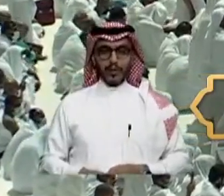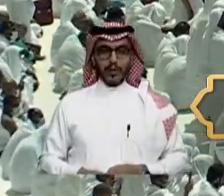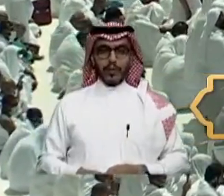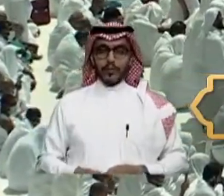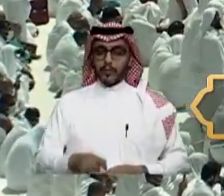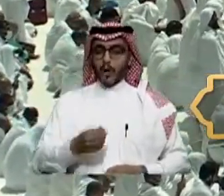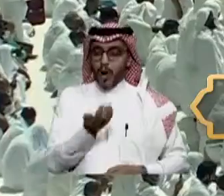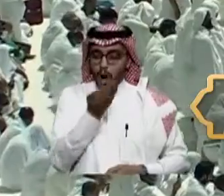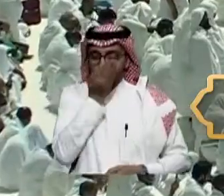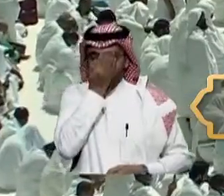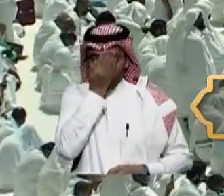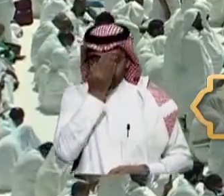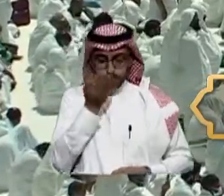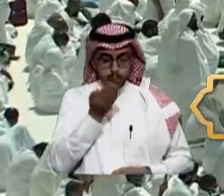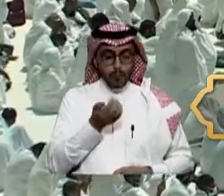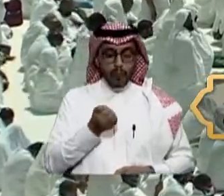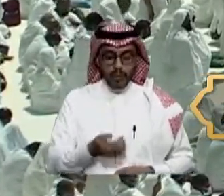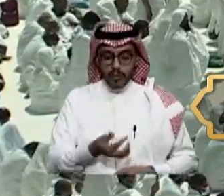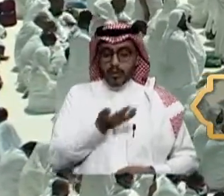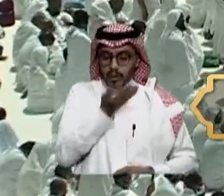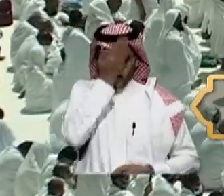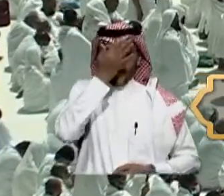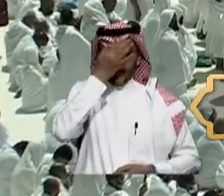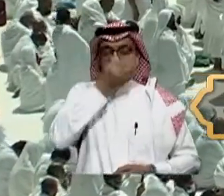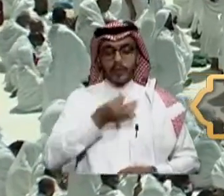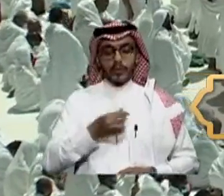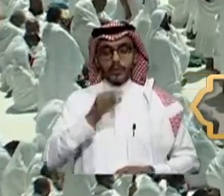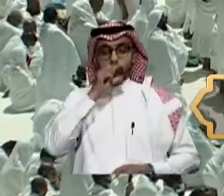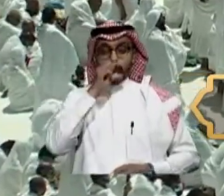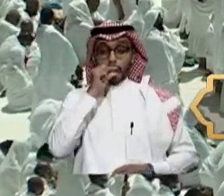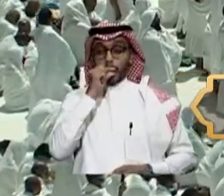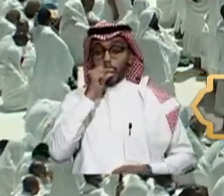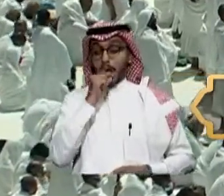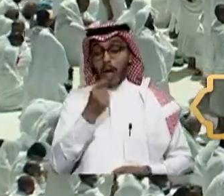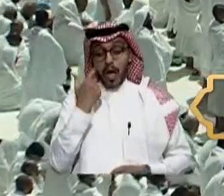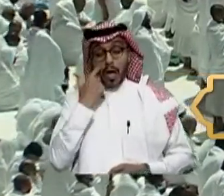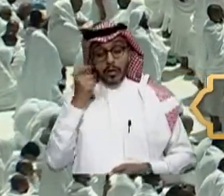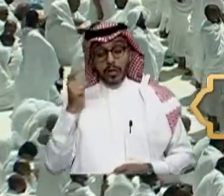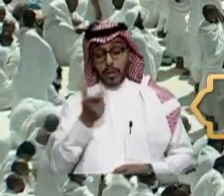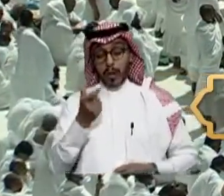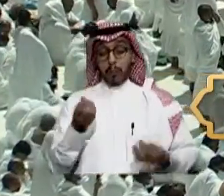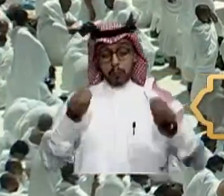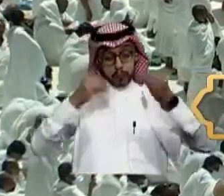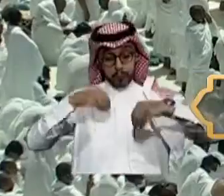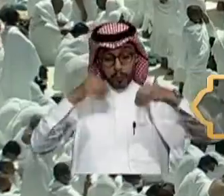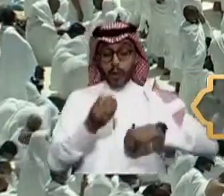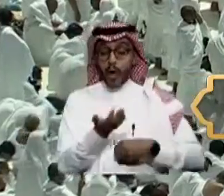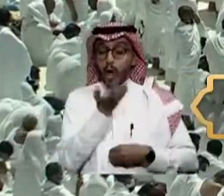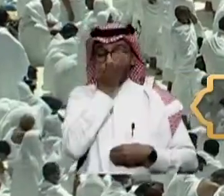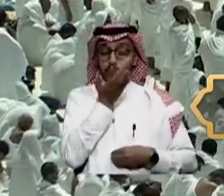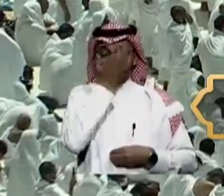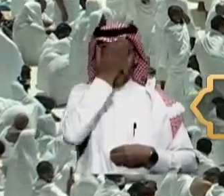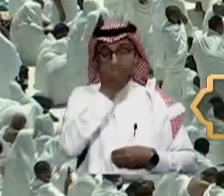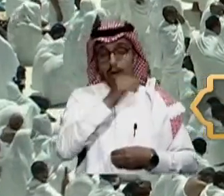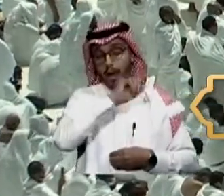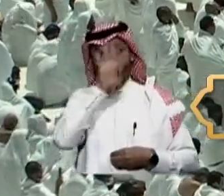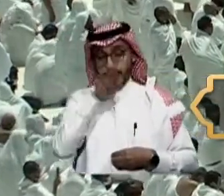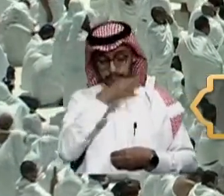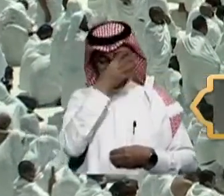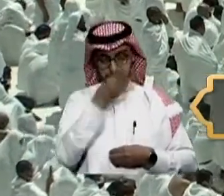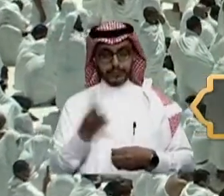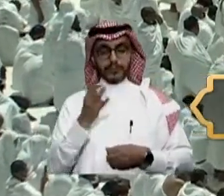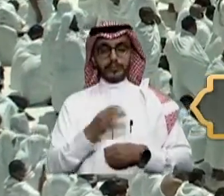يتمضمض ويستنشق وهو صائم لكن حذر من الم مغه في الاستنشاق